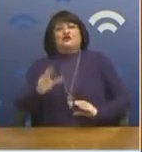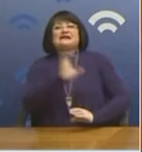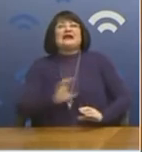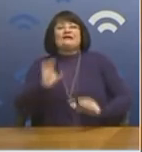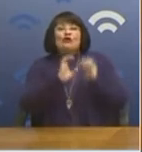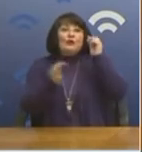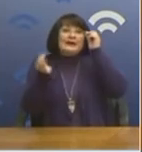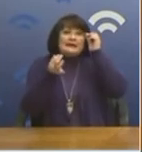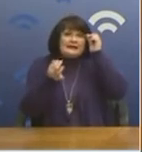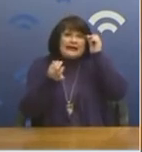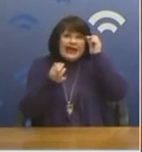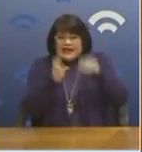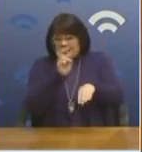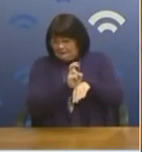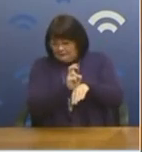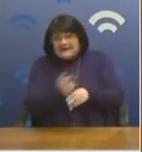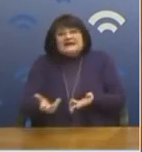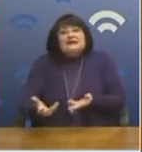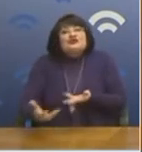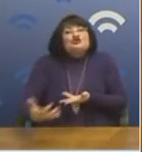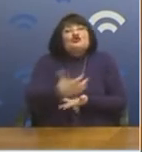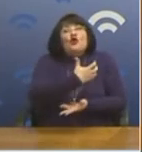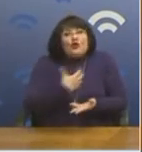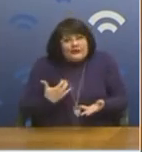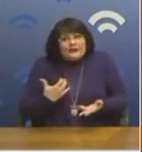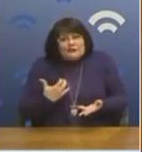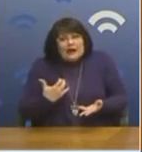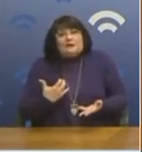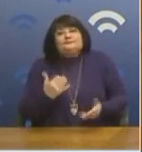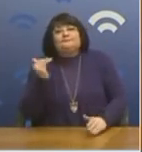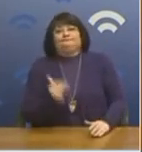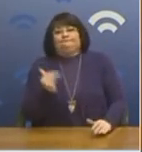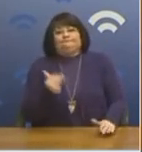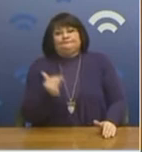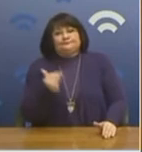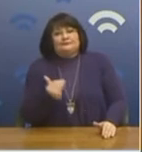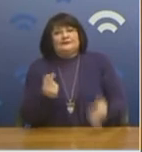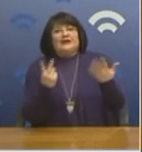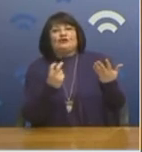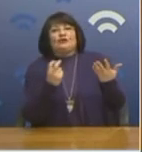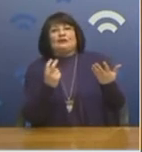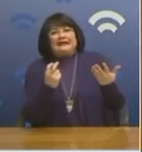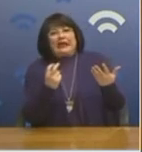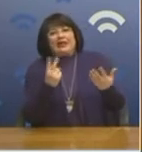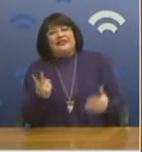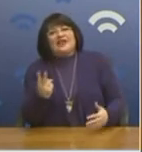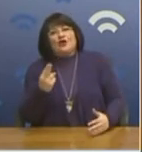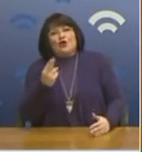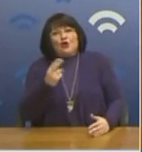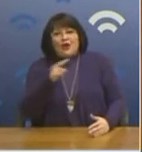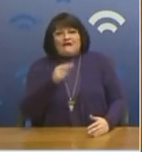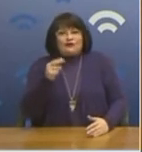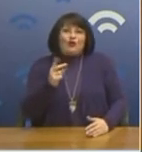λέει για το διαθέσιμο εισόδημα ότι το κάτω 10% θα πάρουν 72 ευρώ και το πάνω